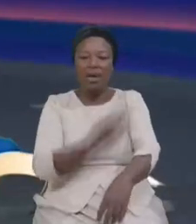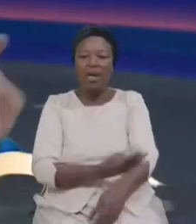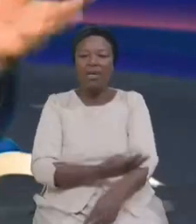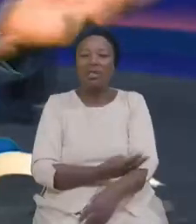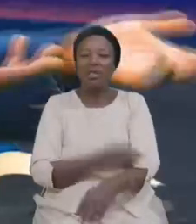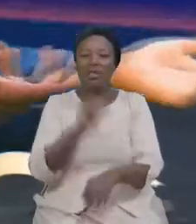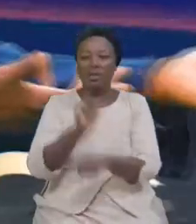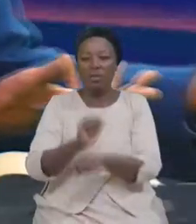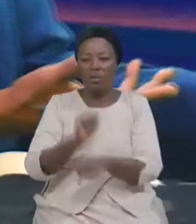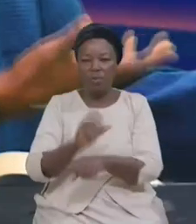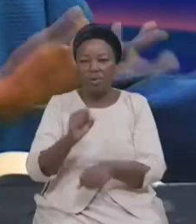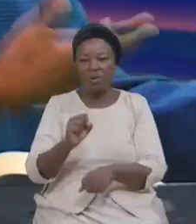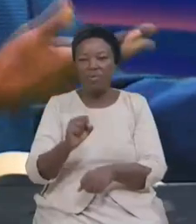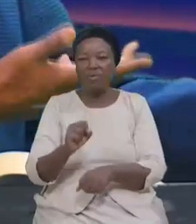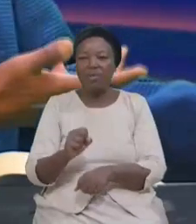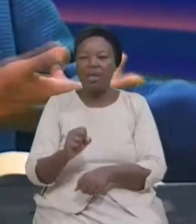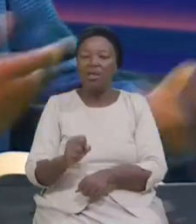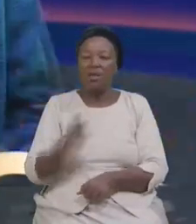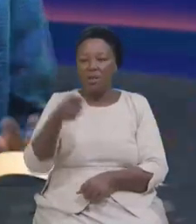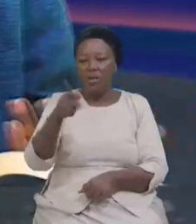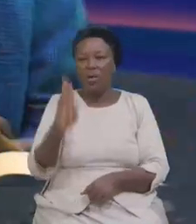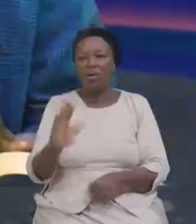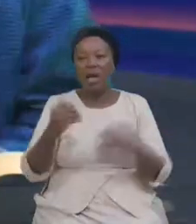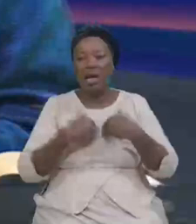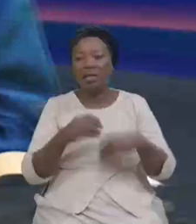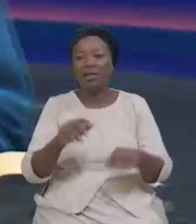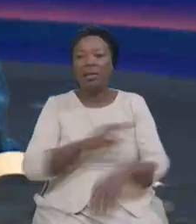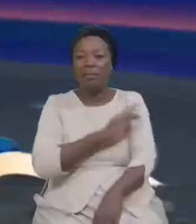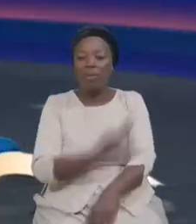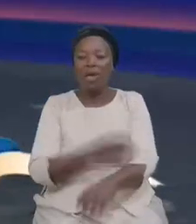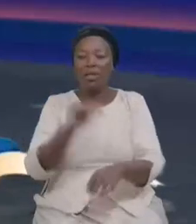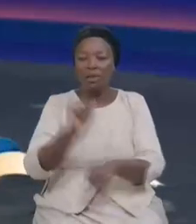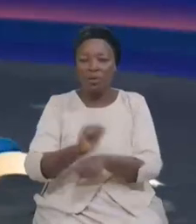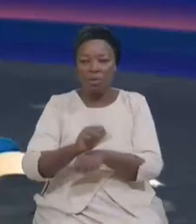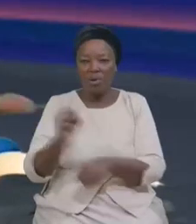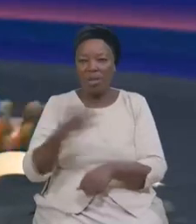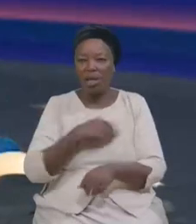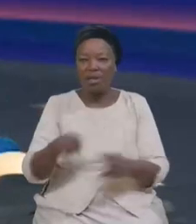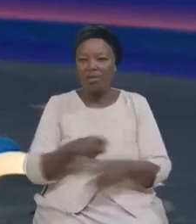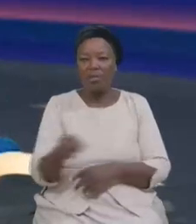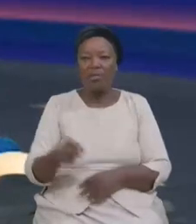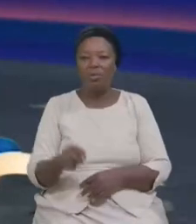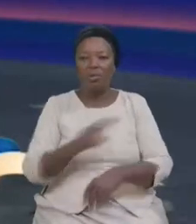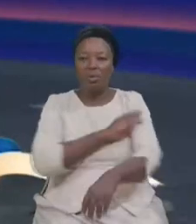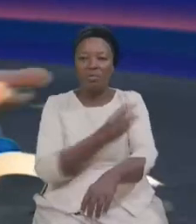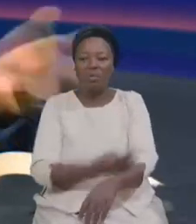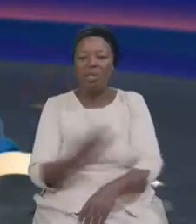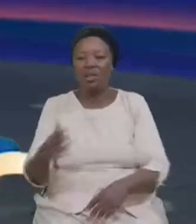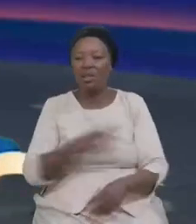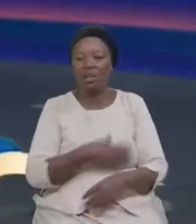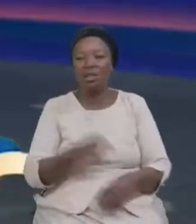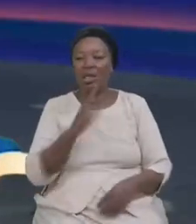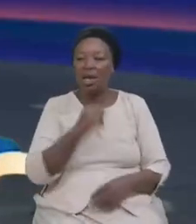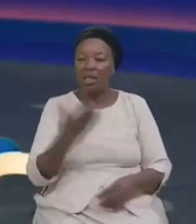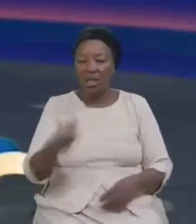grands besoins. Il a de grandes œuvres. Et ces grandes œuvres, comme Dieu est toujours le même, hier, aujourd'hui et